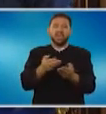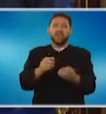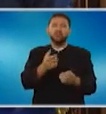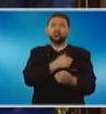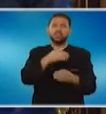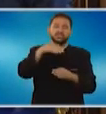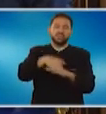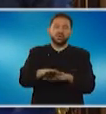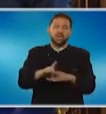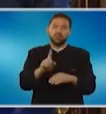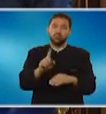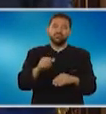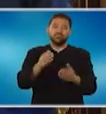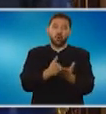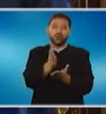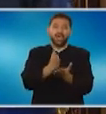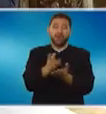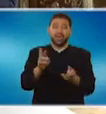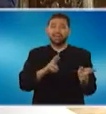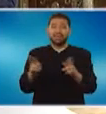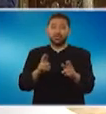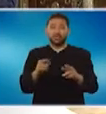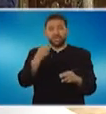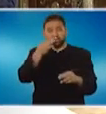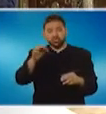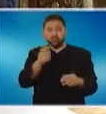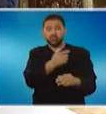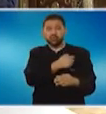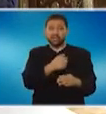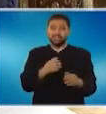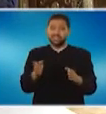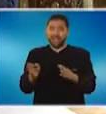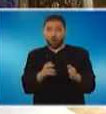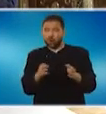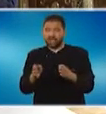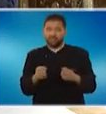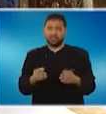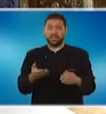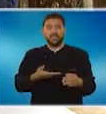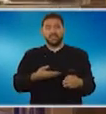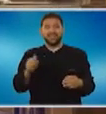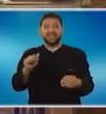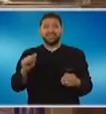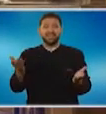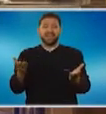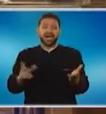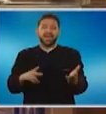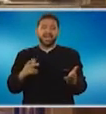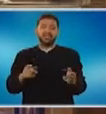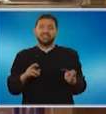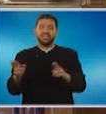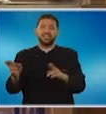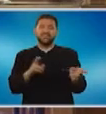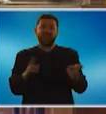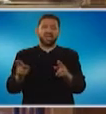avem raportare. Și atunci foarte ușor ne putem orienta. Care este diferența, Părinte Adrian, între cărțile